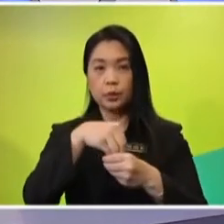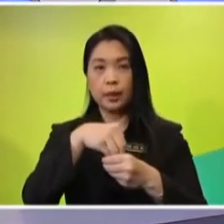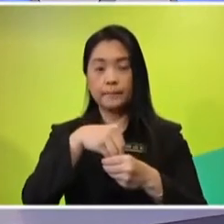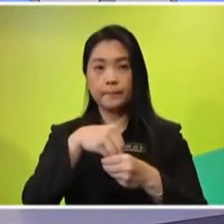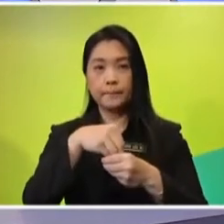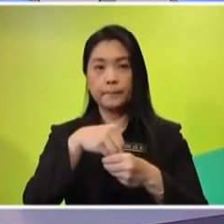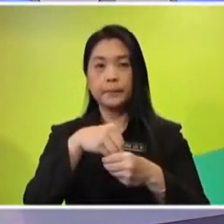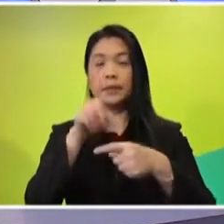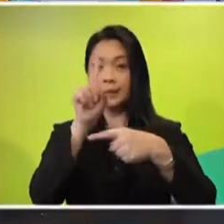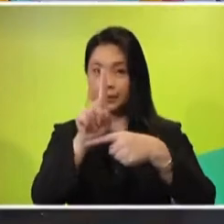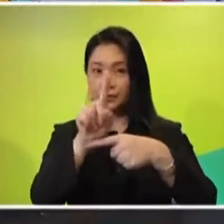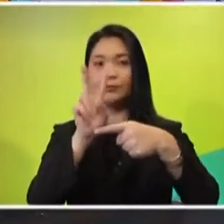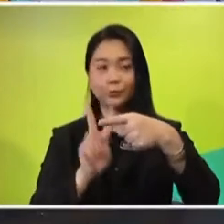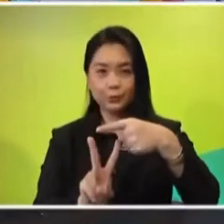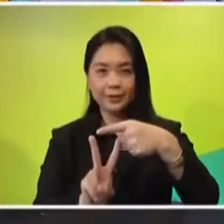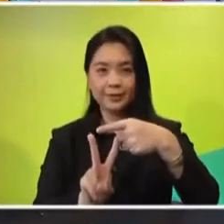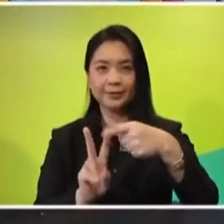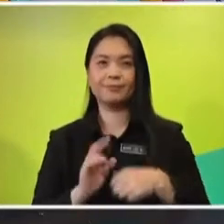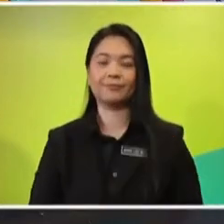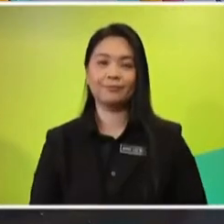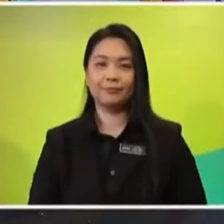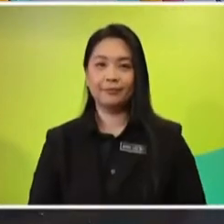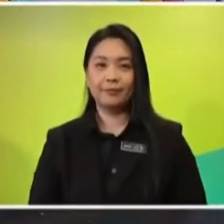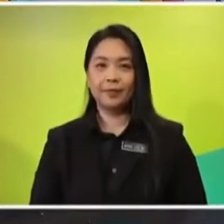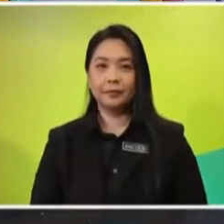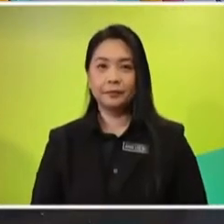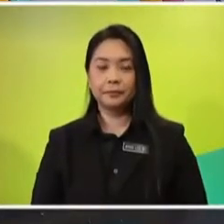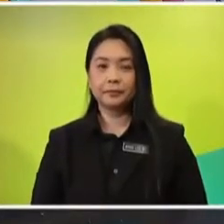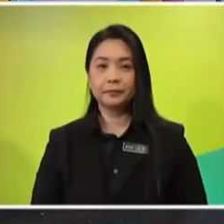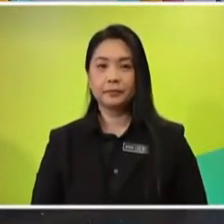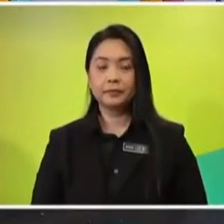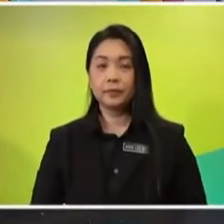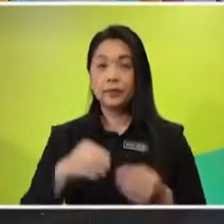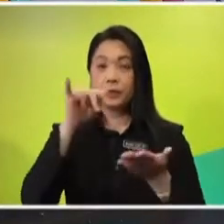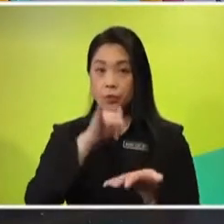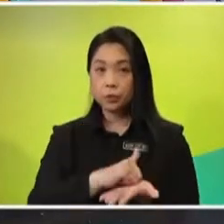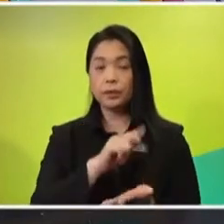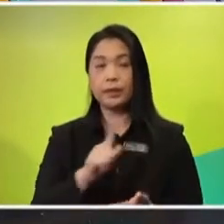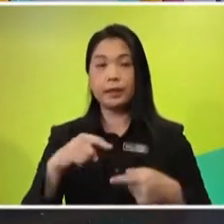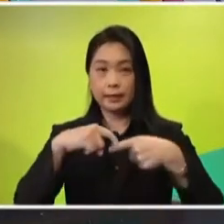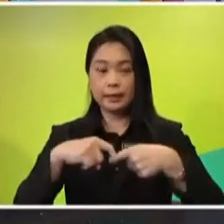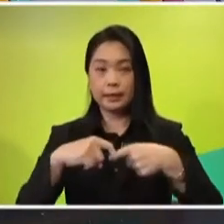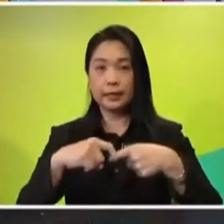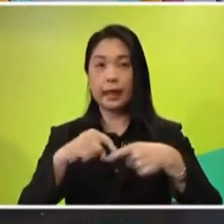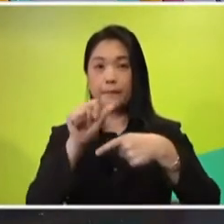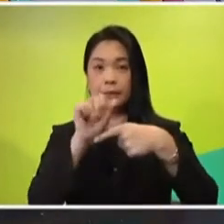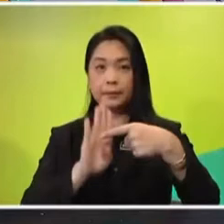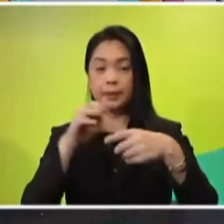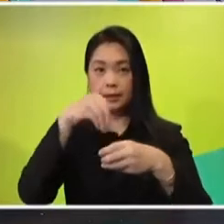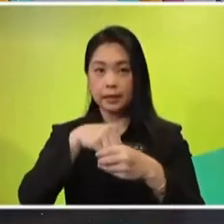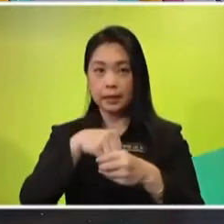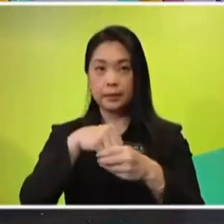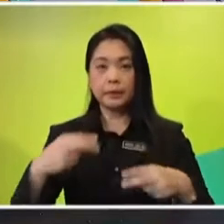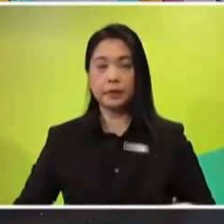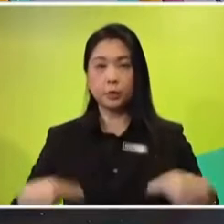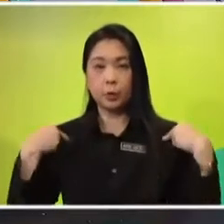tadi? 1/2. Bagus. Itulah kaitan pecahan dalam kehidupan kita.